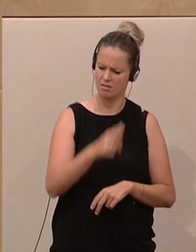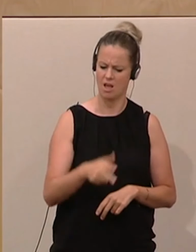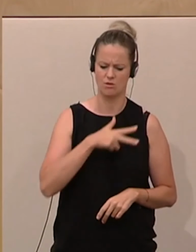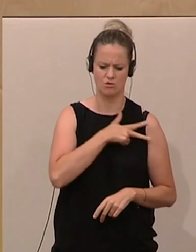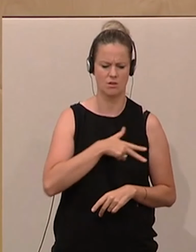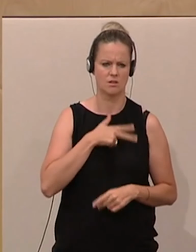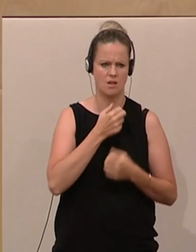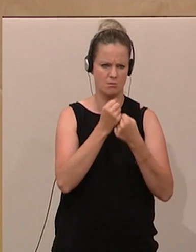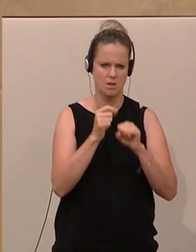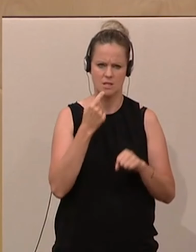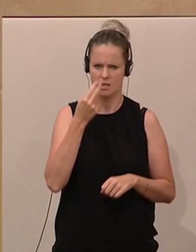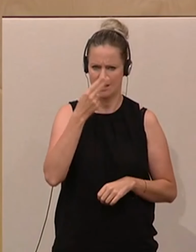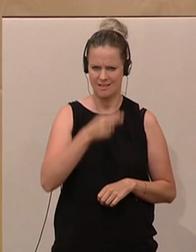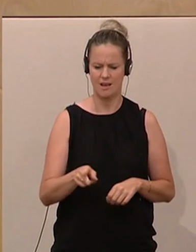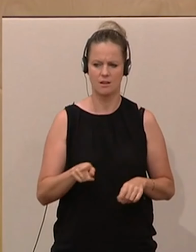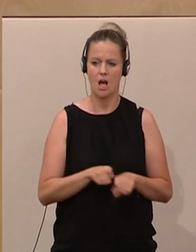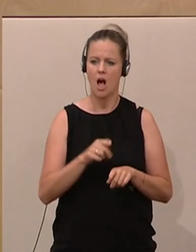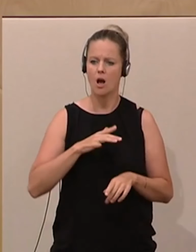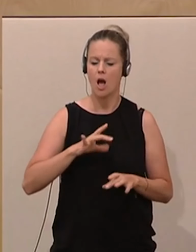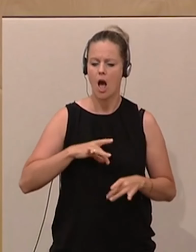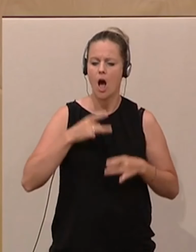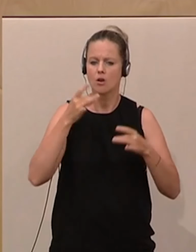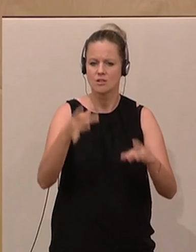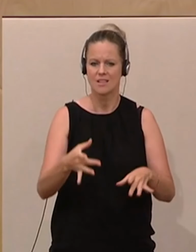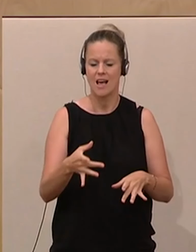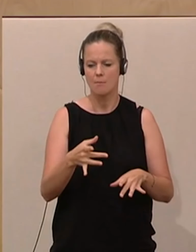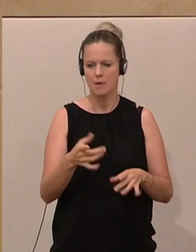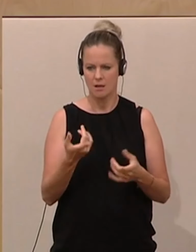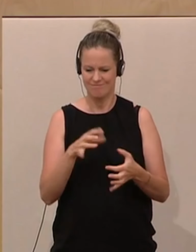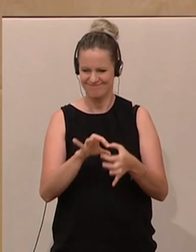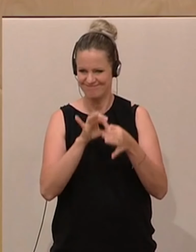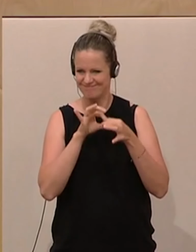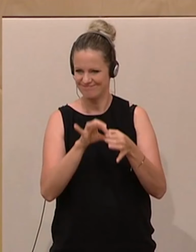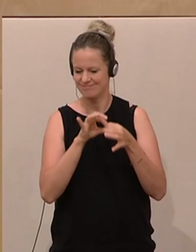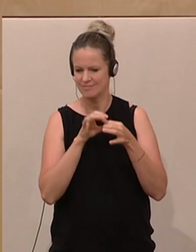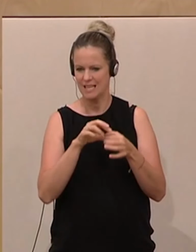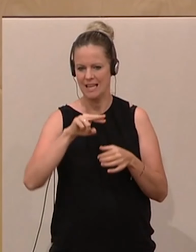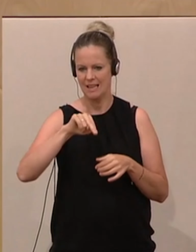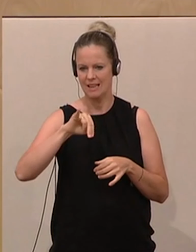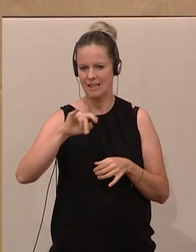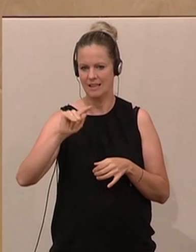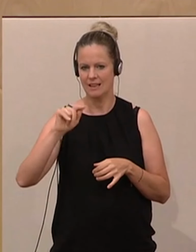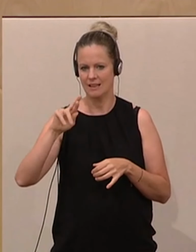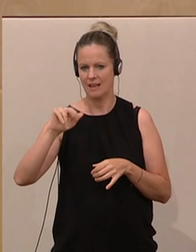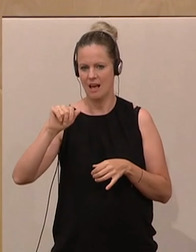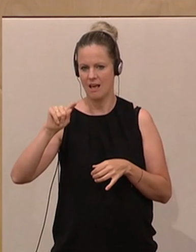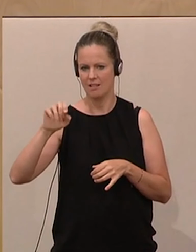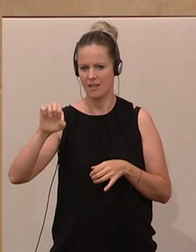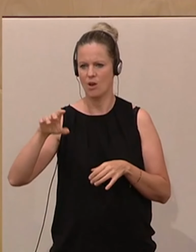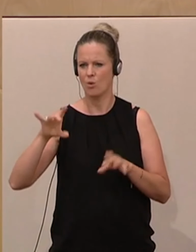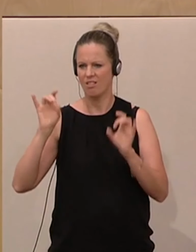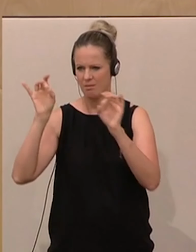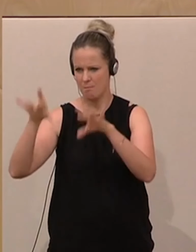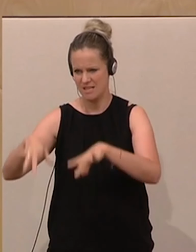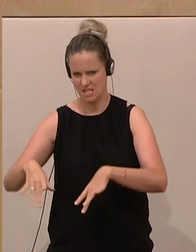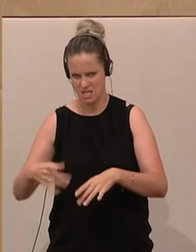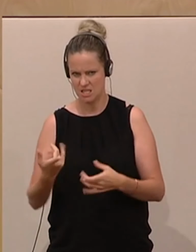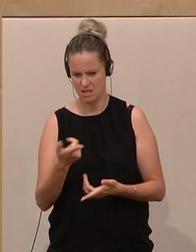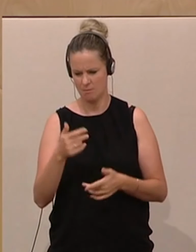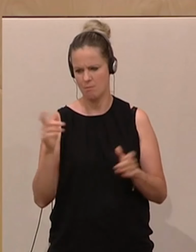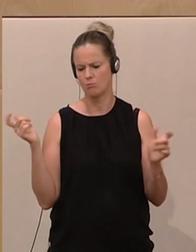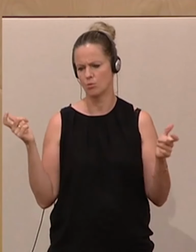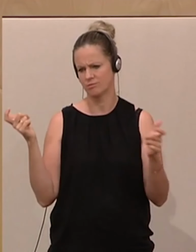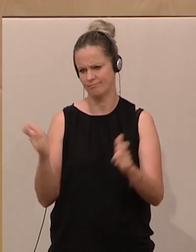auch die ländlichen ausnahmen von den ausnahmen in bezug auf nitrat und pestizide sind einzustellen